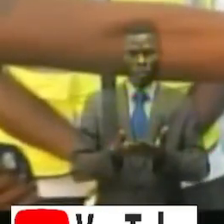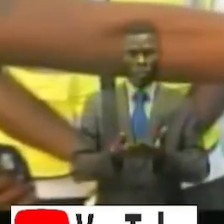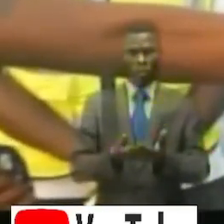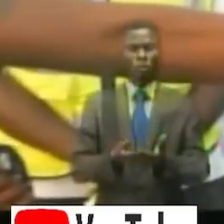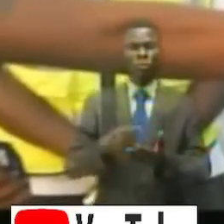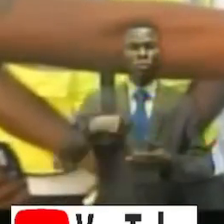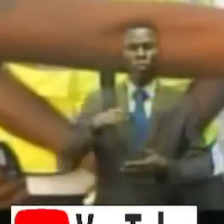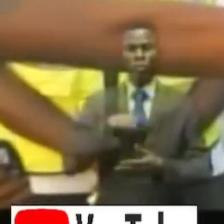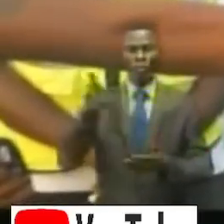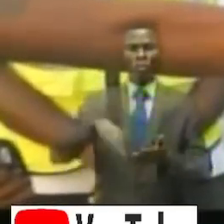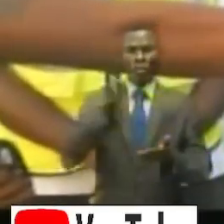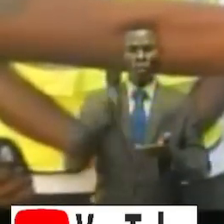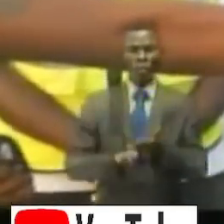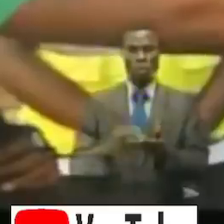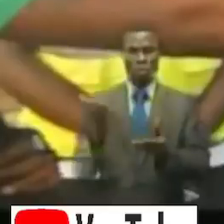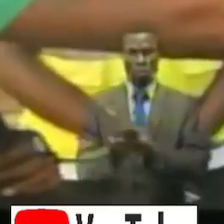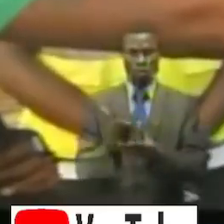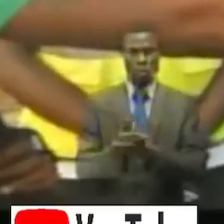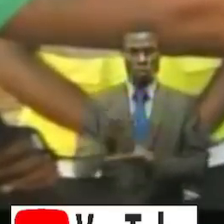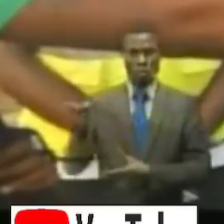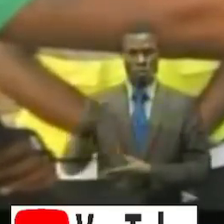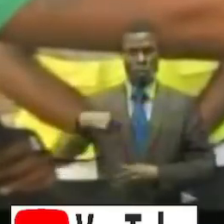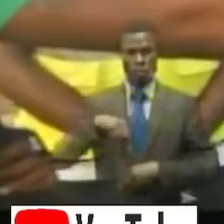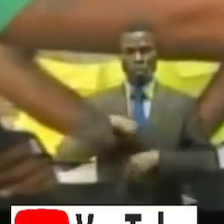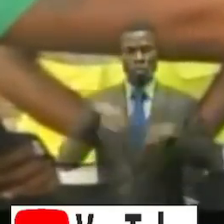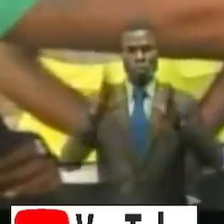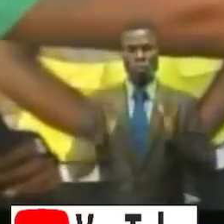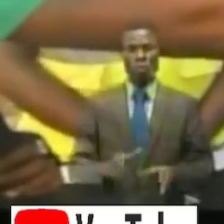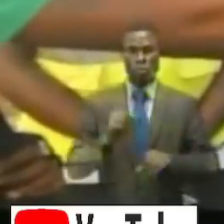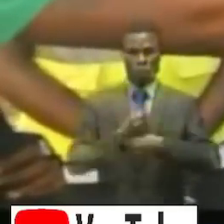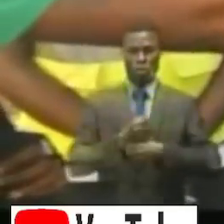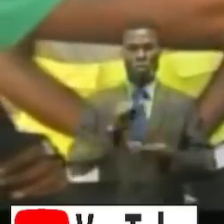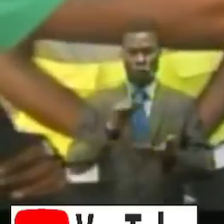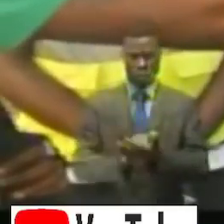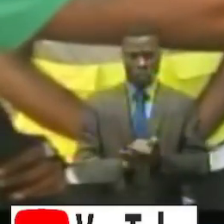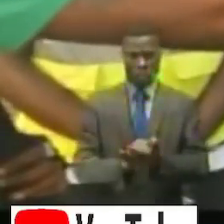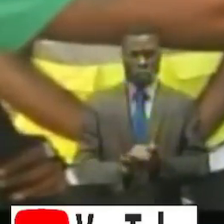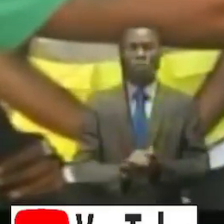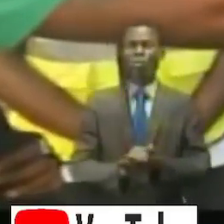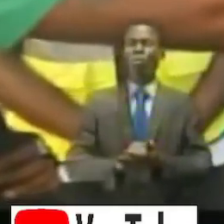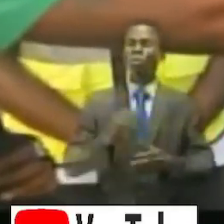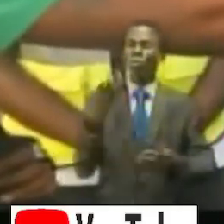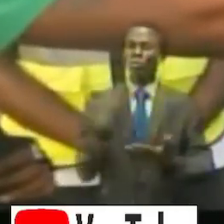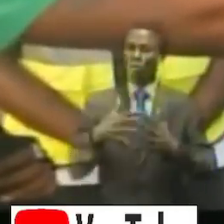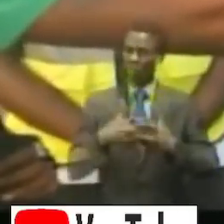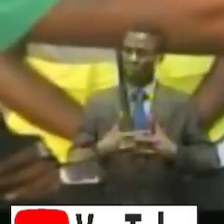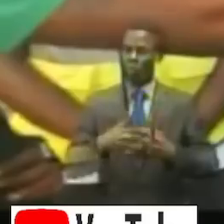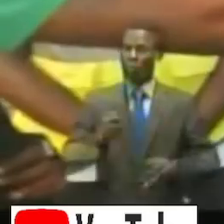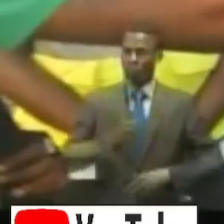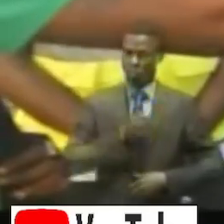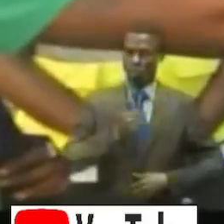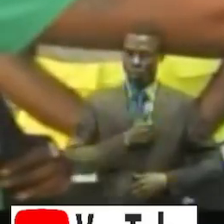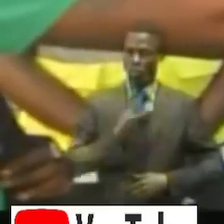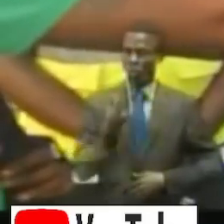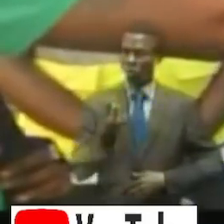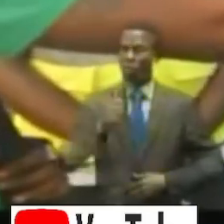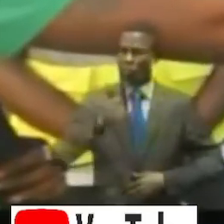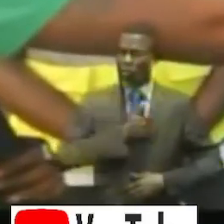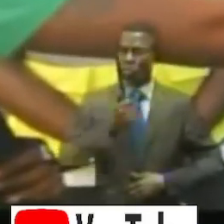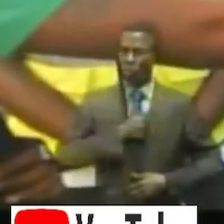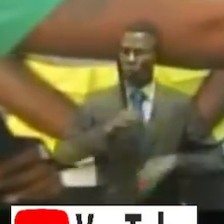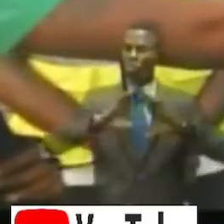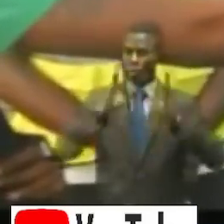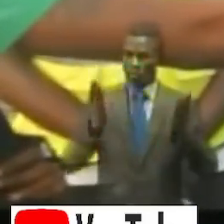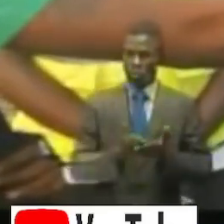Que nous avions signé le contrat avec eux. C'est nous les Congolais qui l'ont installé, main d'œuvre congolais, le préfinancement congolais, tout congolais